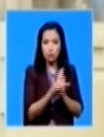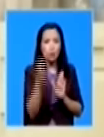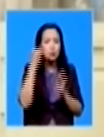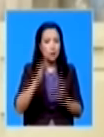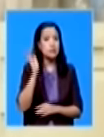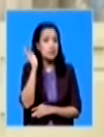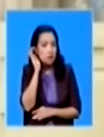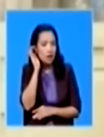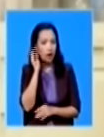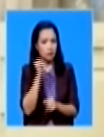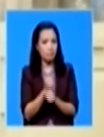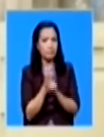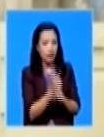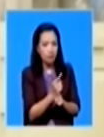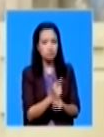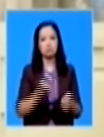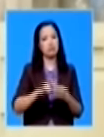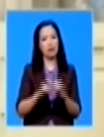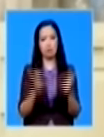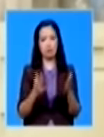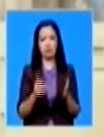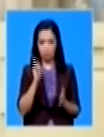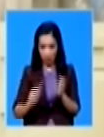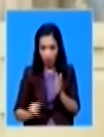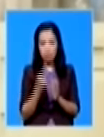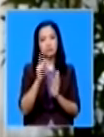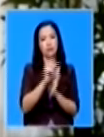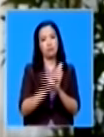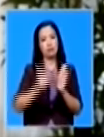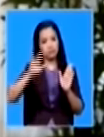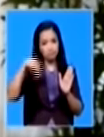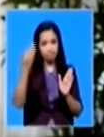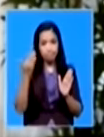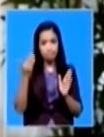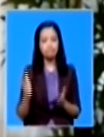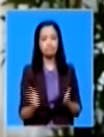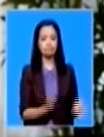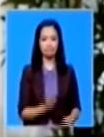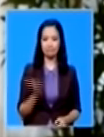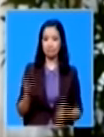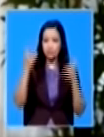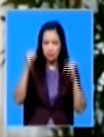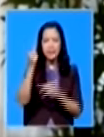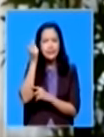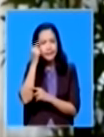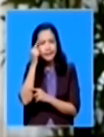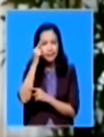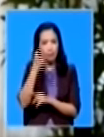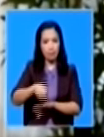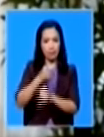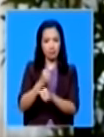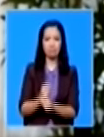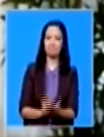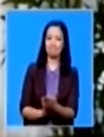ก็ไม่มีเรื่องทุกเรื่องอ่ะนะต้องเริ่มต้นด้วยกฎหมายก่อนนะครับ ค่ะท่านนายกเองเนี่ยเป็นนักคิดนักปฏิบัติหลายๆคนก็ชื่นชมท่าน